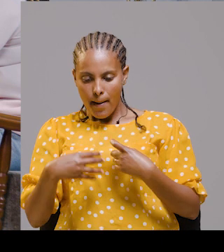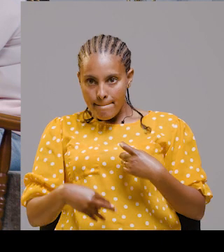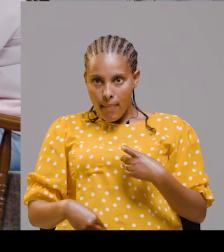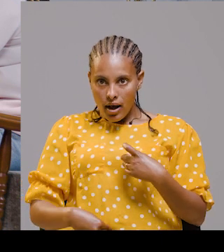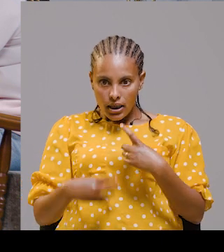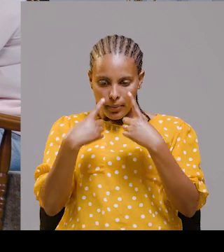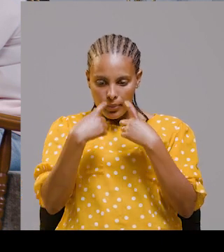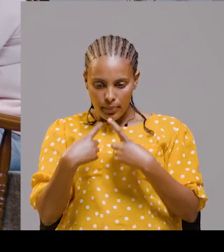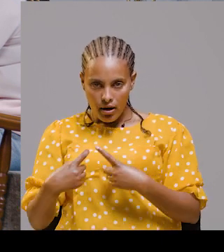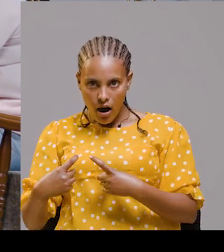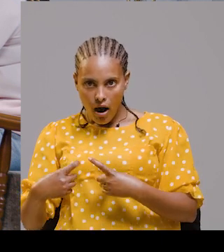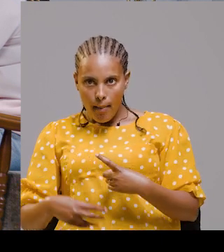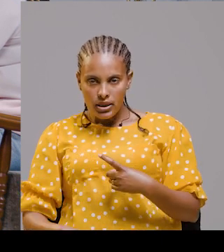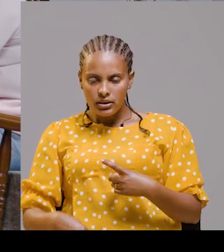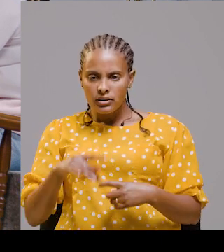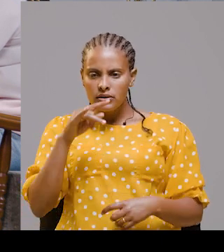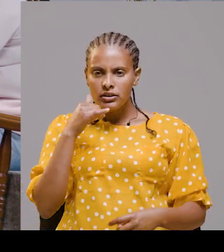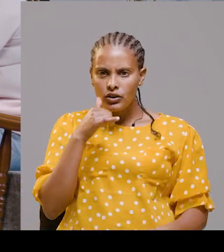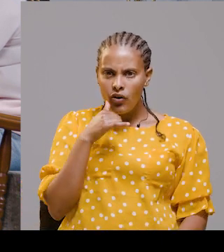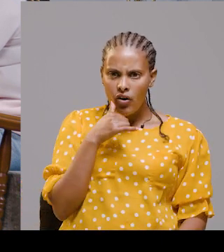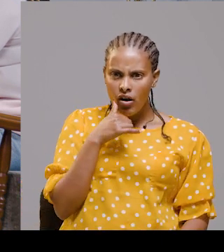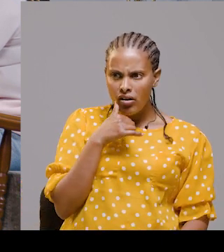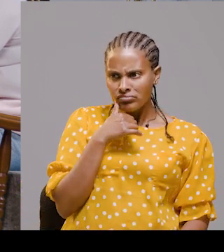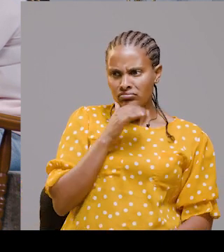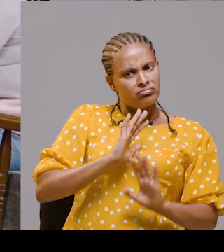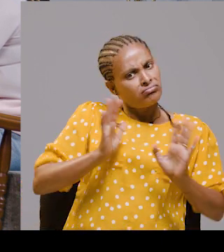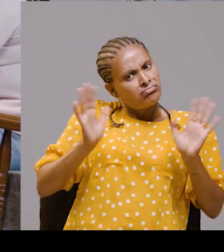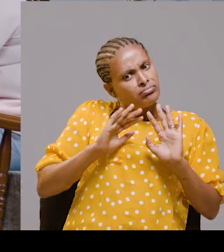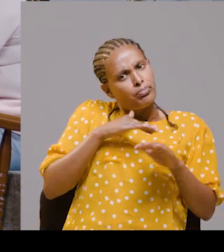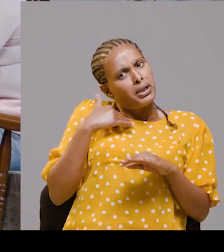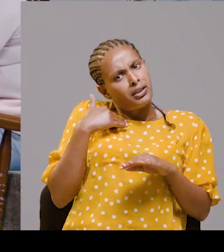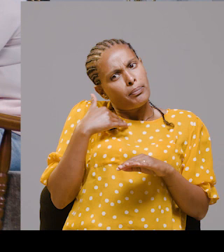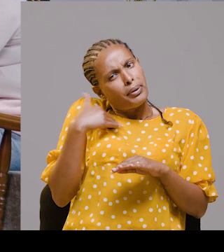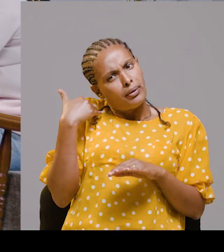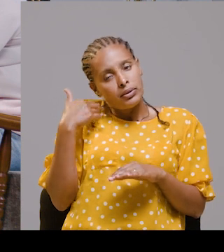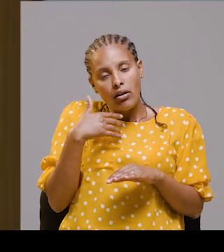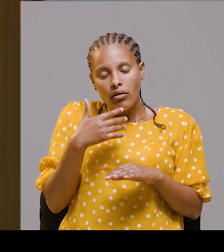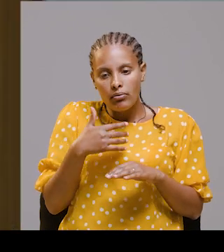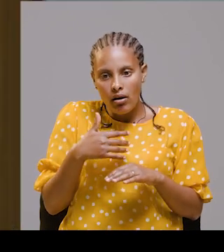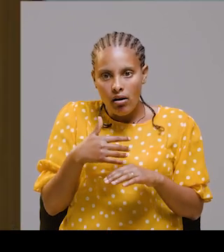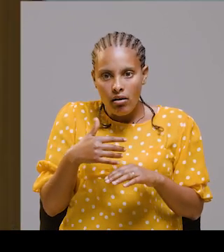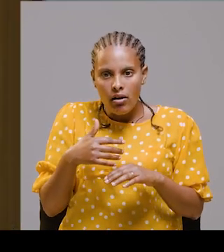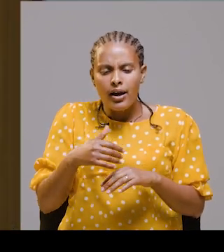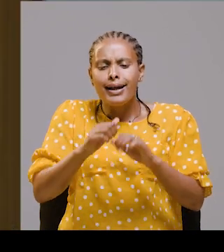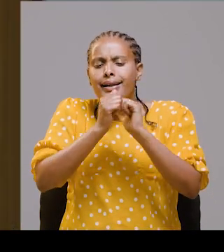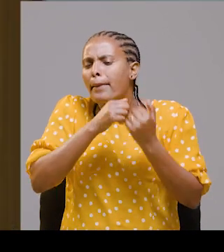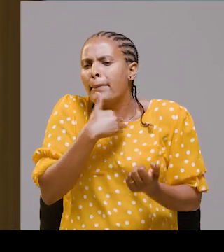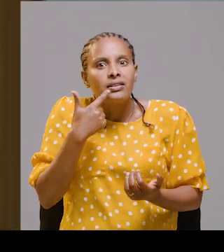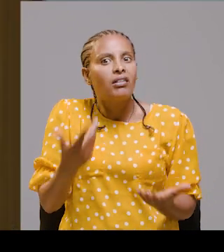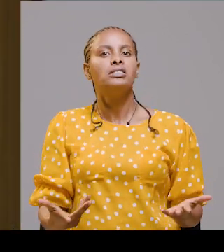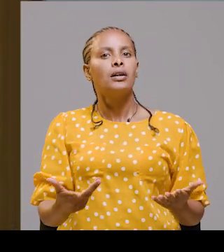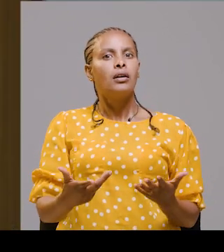እንደዚህ እንደዚህ ቢል እና ልጅቷ ወይም ደግሞ ሴትዮዋ ሪፊውዝ ብታደርግ ትልቅ እንትን ይፈጠራል ግርግር ይፈጠራል እንዴት ሪፊውዝ